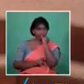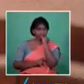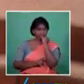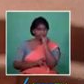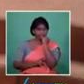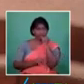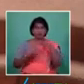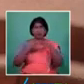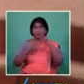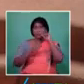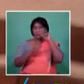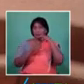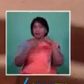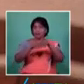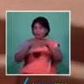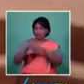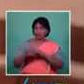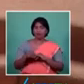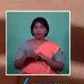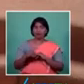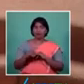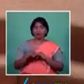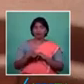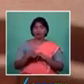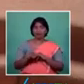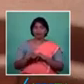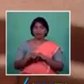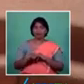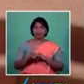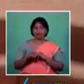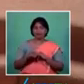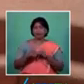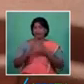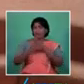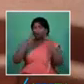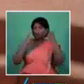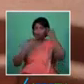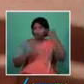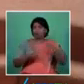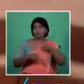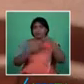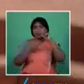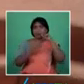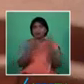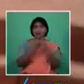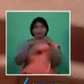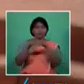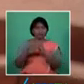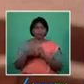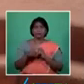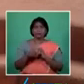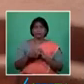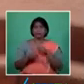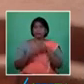හංස වවල කියලා එකක තව එකක ත්‍රයිලෝක විජේපත්‍ර කියලා ඔහොම නොකූ කතාවක් කිව්වා. ගරු කතානායකතුමනි දැන් මේකෙන්